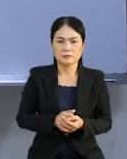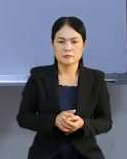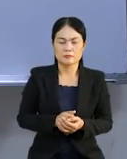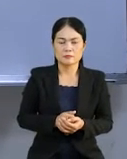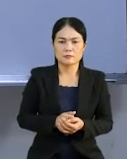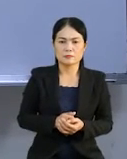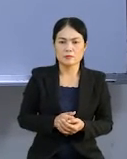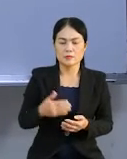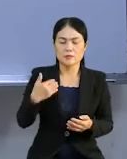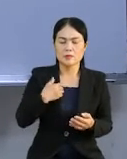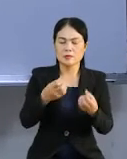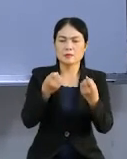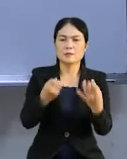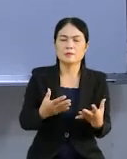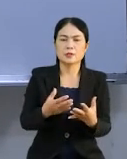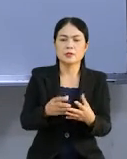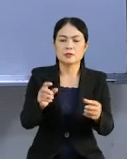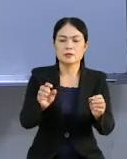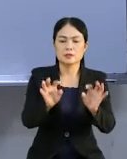miền bán sẽ lắc cốt